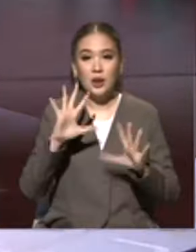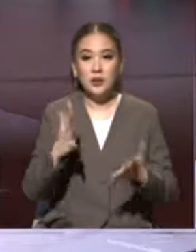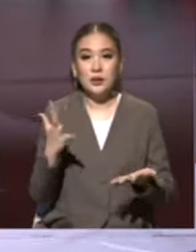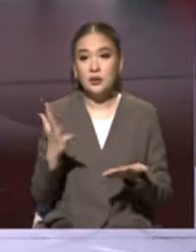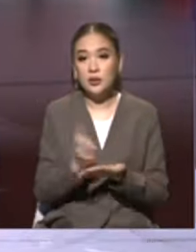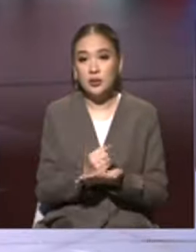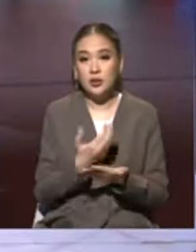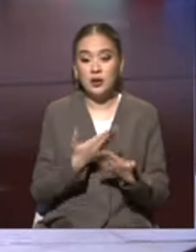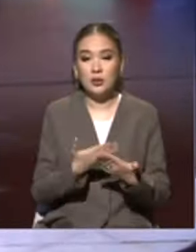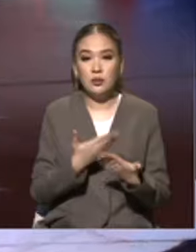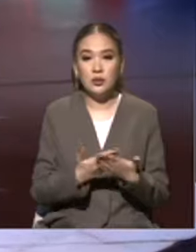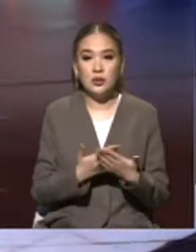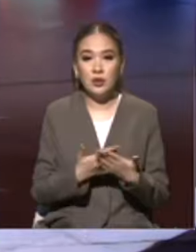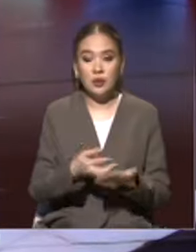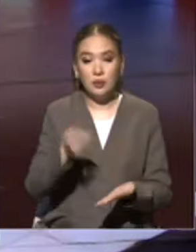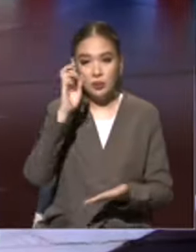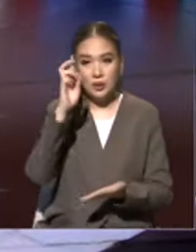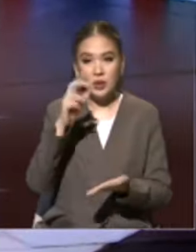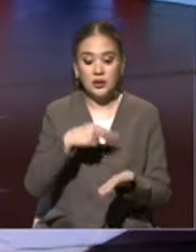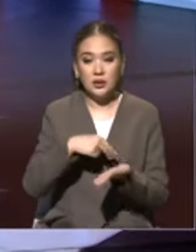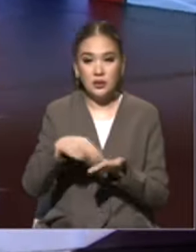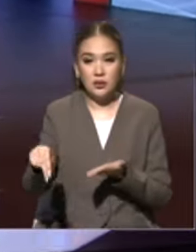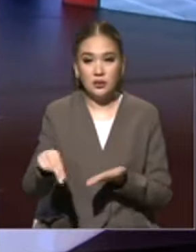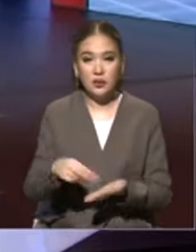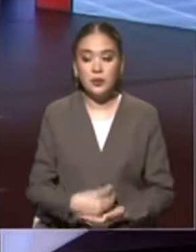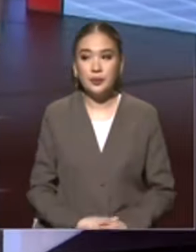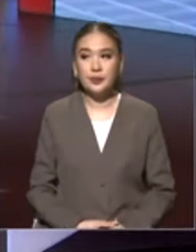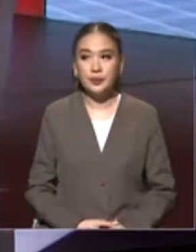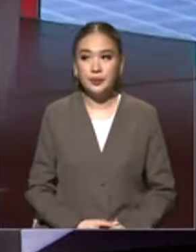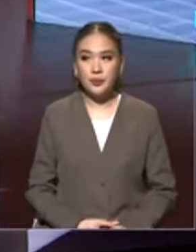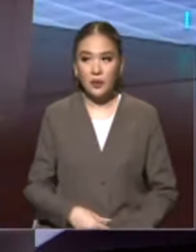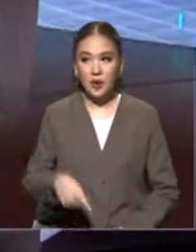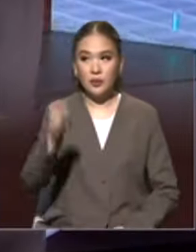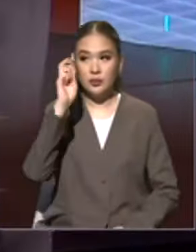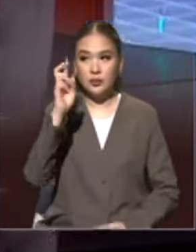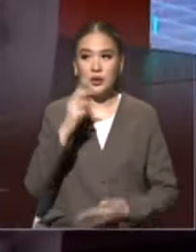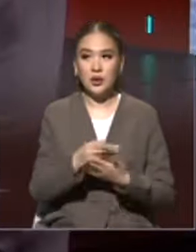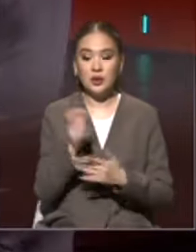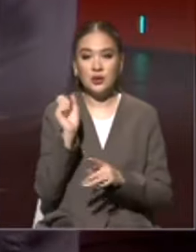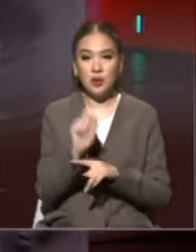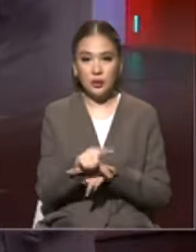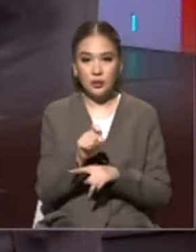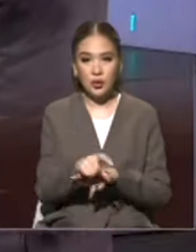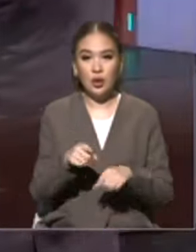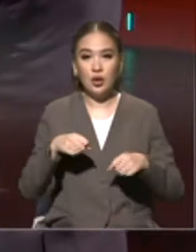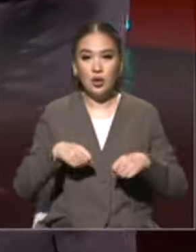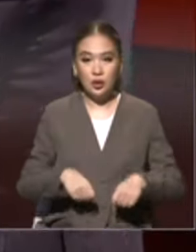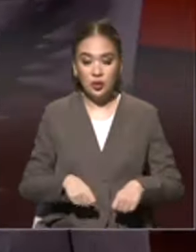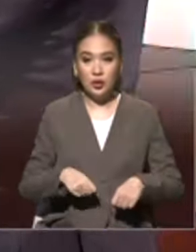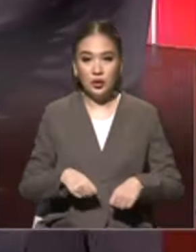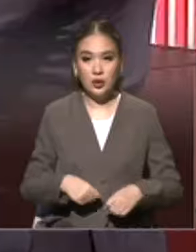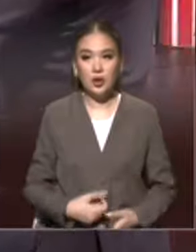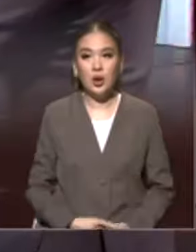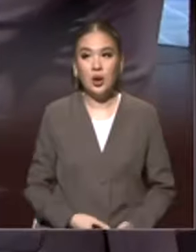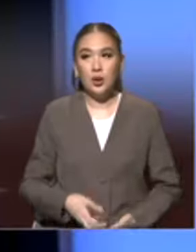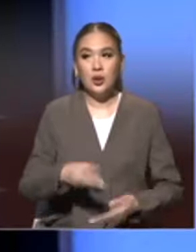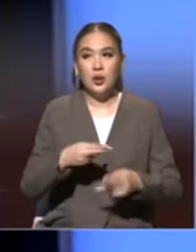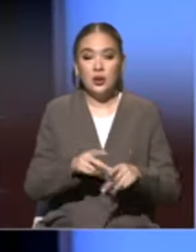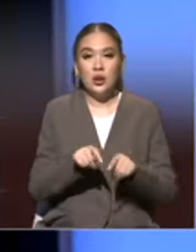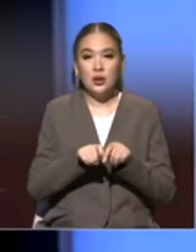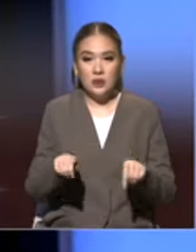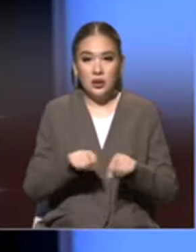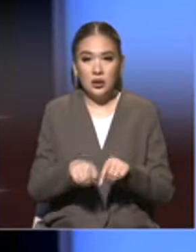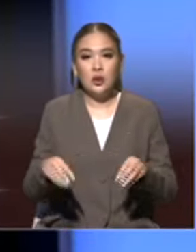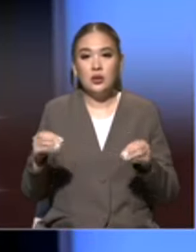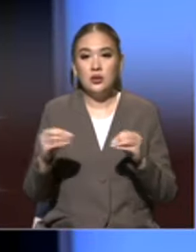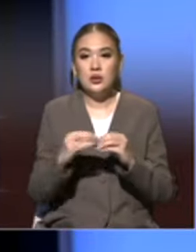болсақ, кез келген шартта мемлекет сатып алу, мемлекет жаңағы тапсырып берушінің құқығы жаңағы өнім берушіден 10 есе